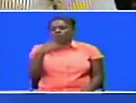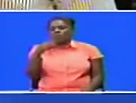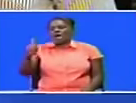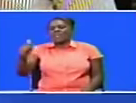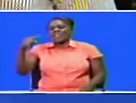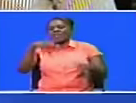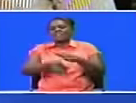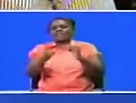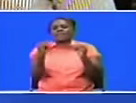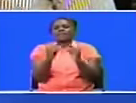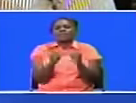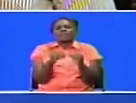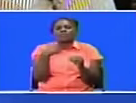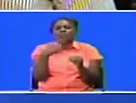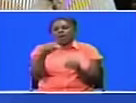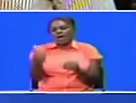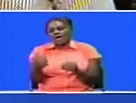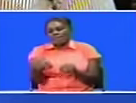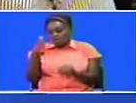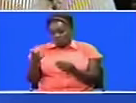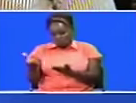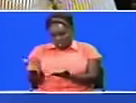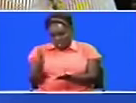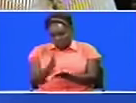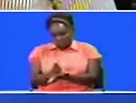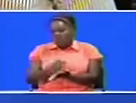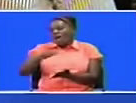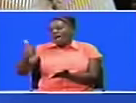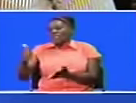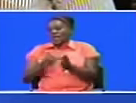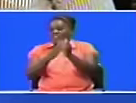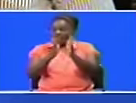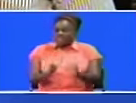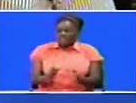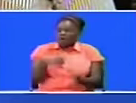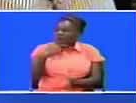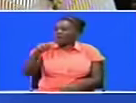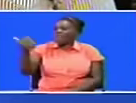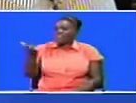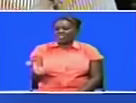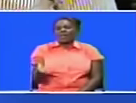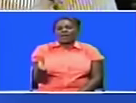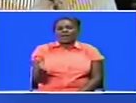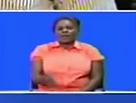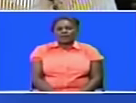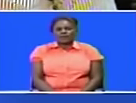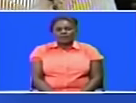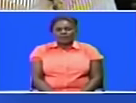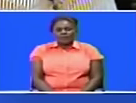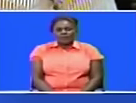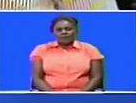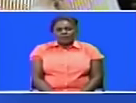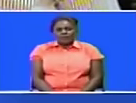amba wako kwenye mk Huo mbali na rais uru kenyatta pamoja na vioi wa kmp duu